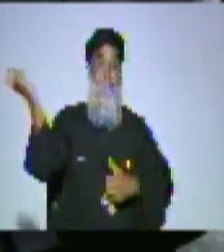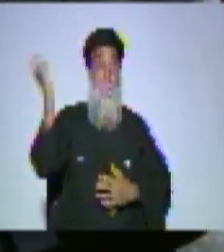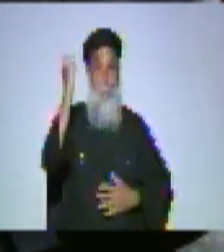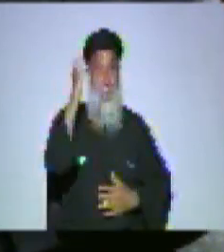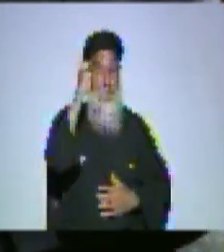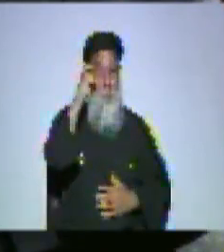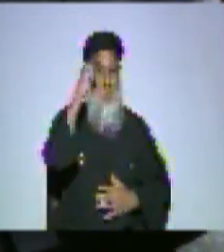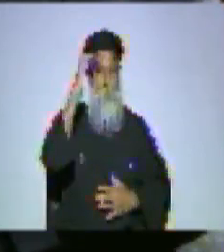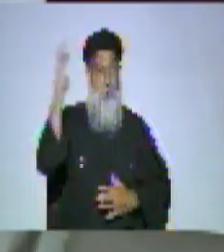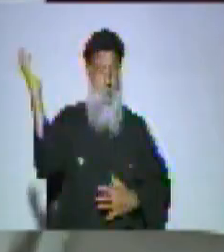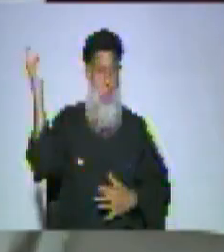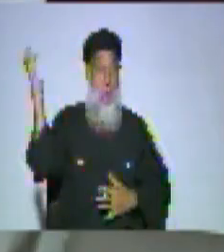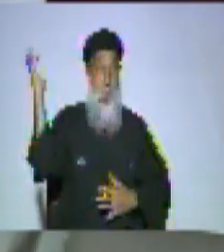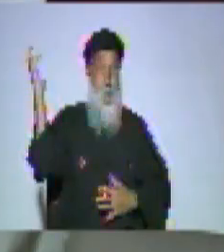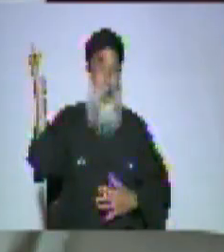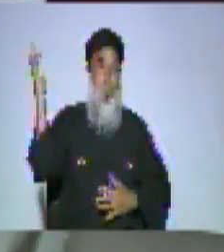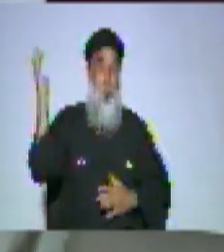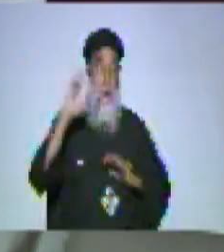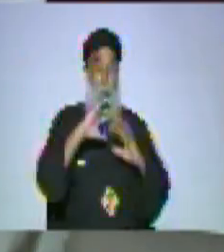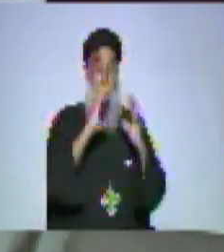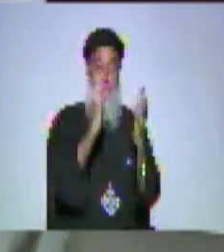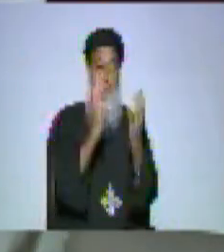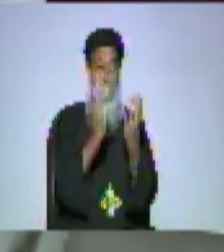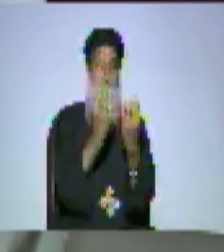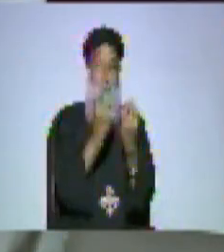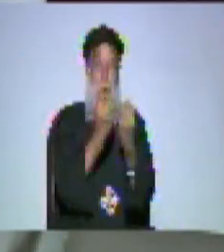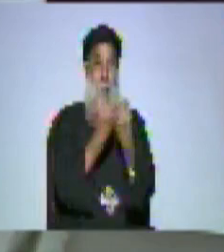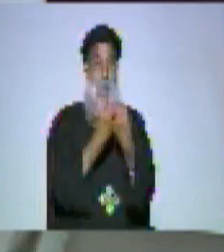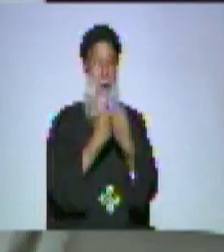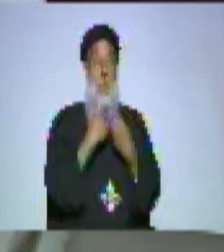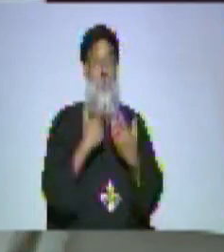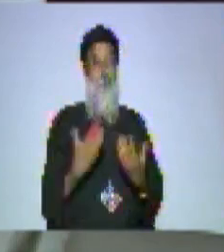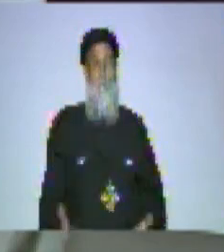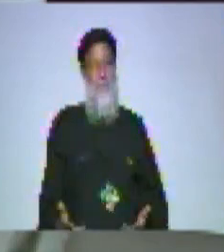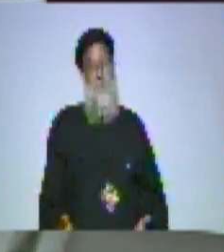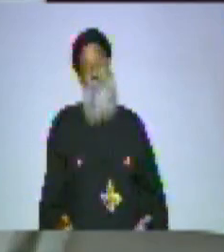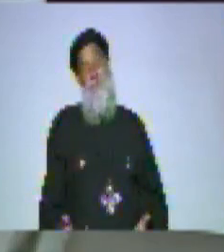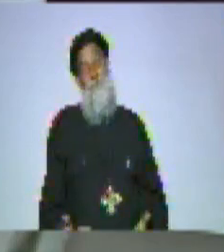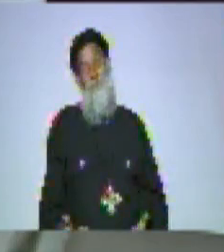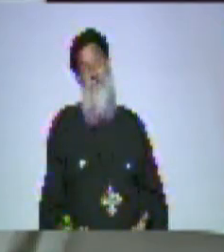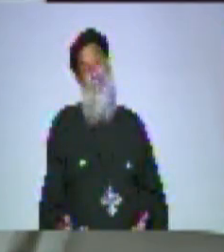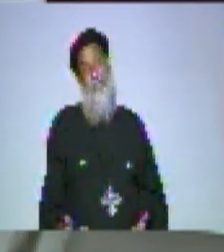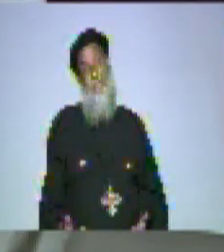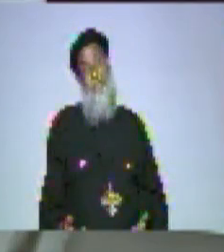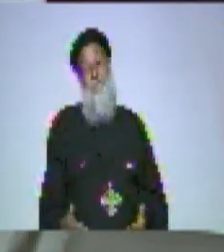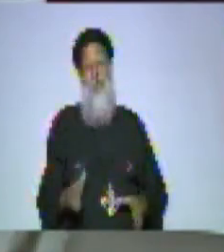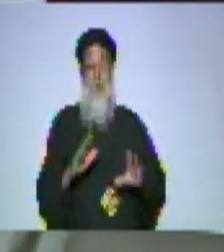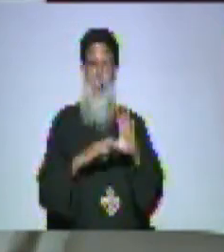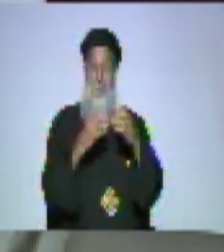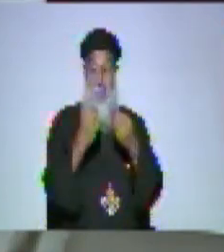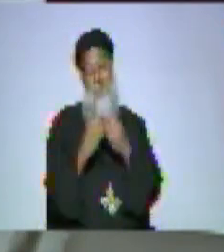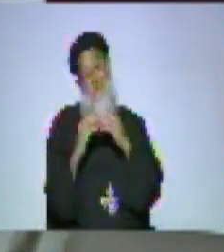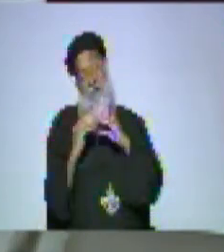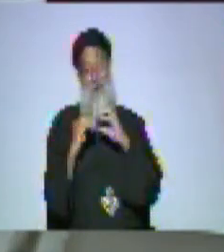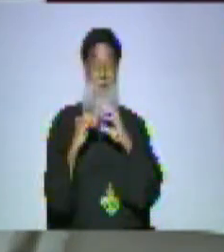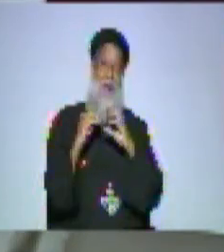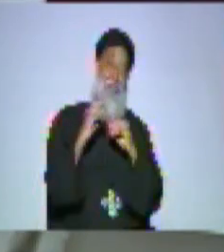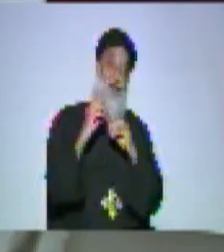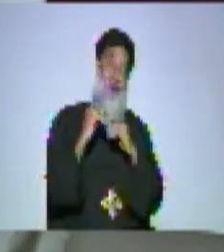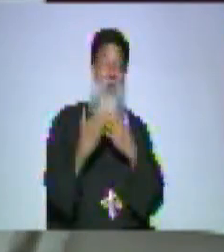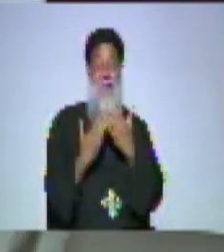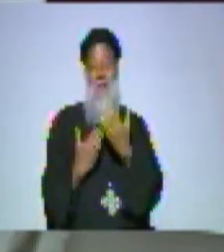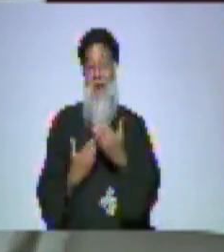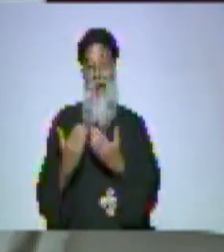وفي الحب وفي الاحتواء كل حاجه يجلس معك فتشعر انك